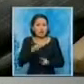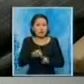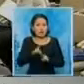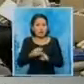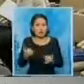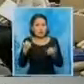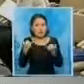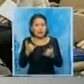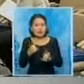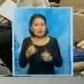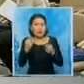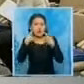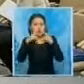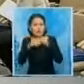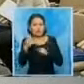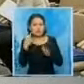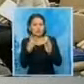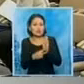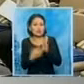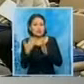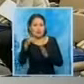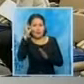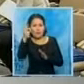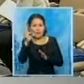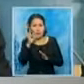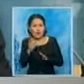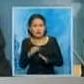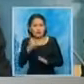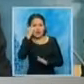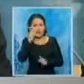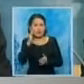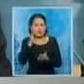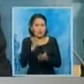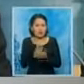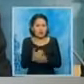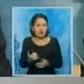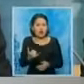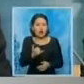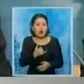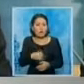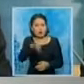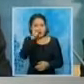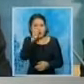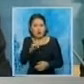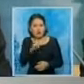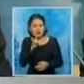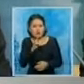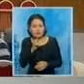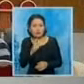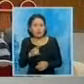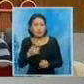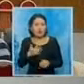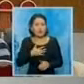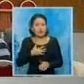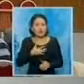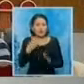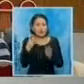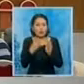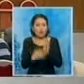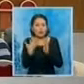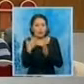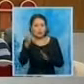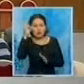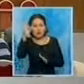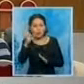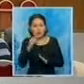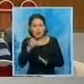коммуналдық шаруашылықтың 75% ескірген. Және де тиімділігі төмен жүйемен жұмыс жасап келеді екен. Ал бұл көрсеткіш елімізде